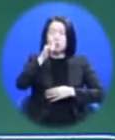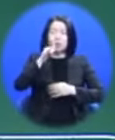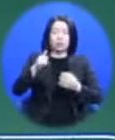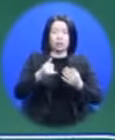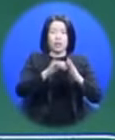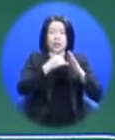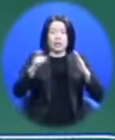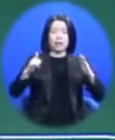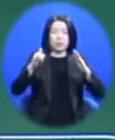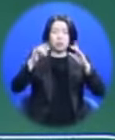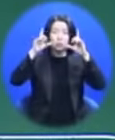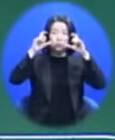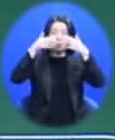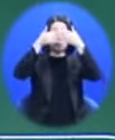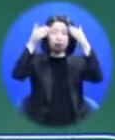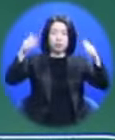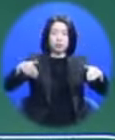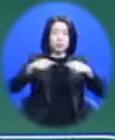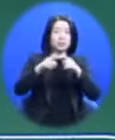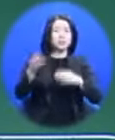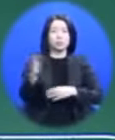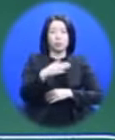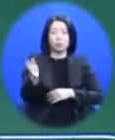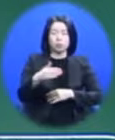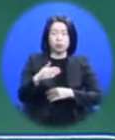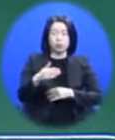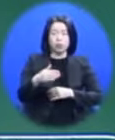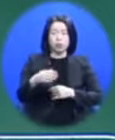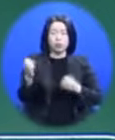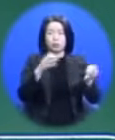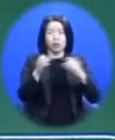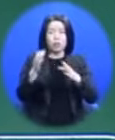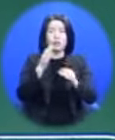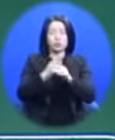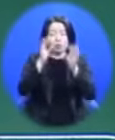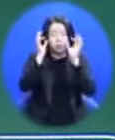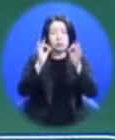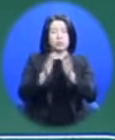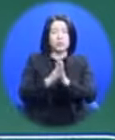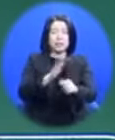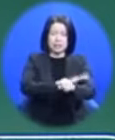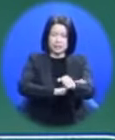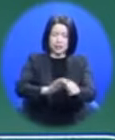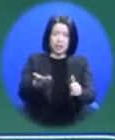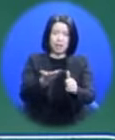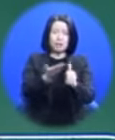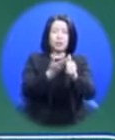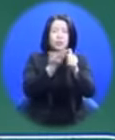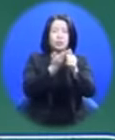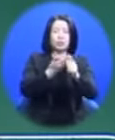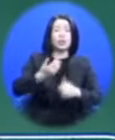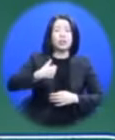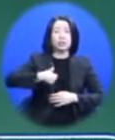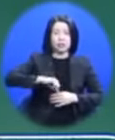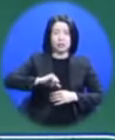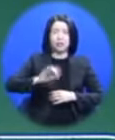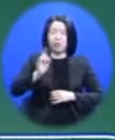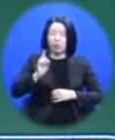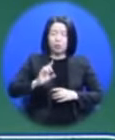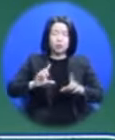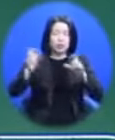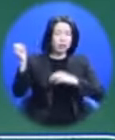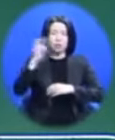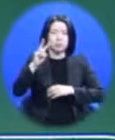사진이 없는 거예요. 그래서 이야기를 나누다 보니까 잘 키운 자녀가 어느 날 갑자기